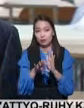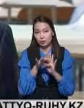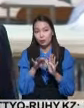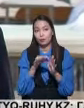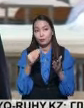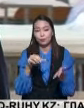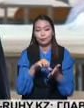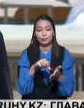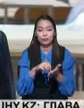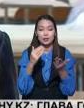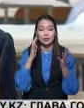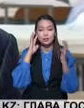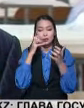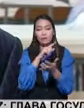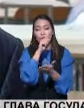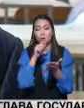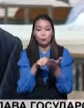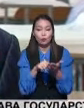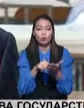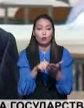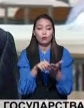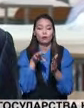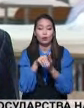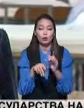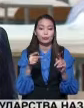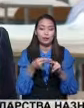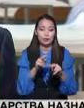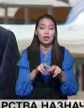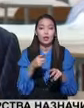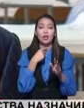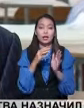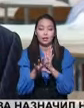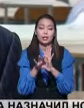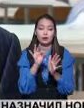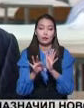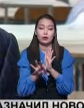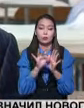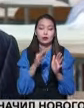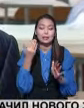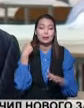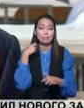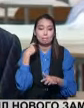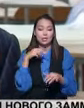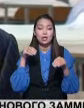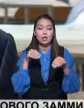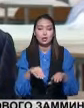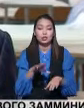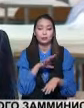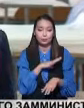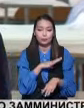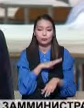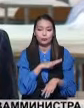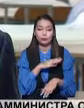поэтому серьезные вопросы, в том числе и вот вопрос этого референдума, президент принял решение,